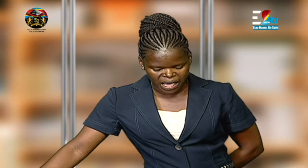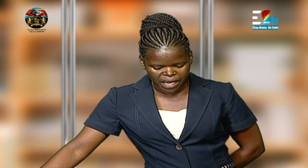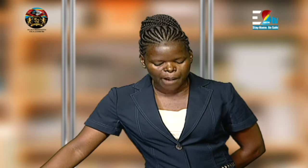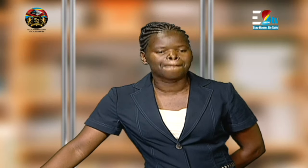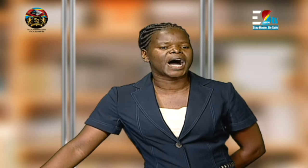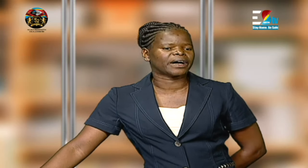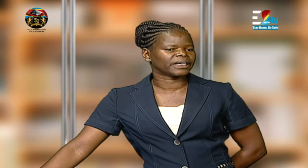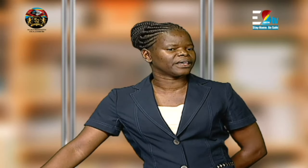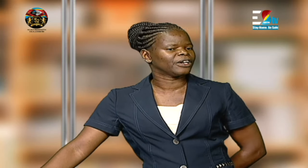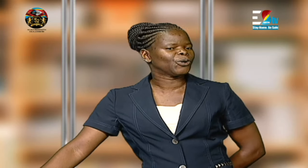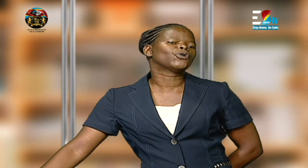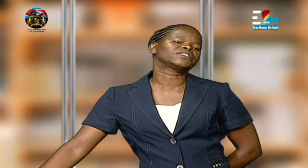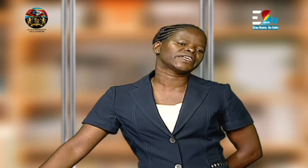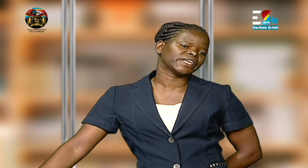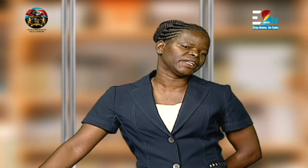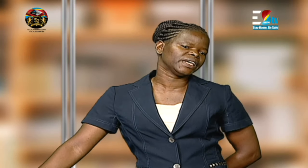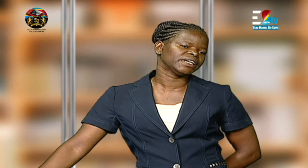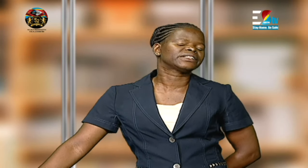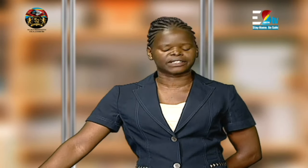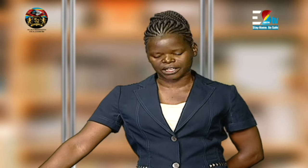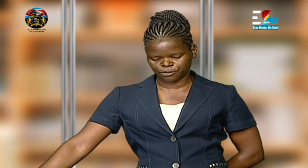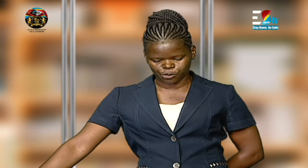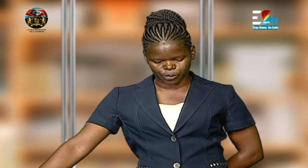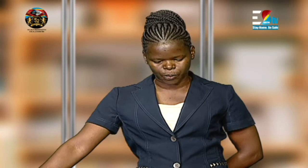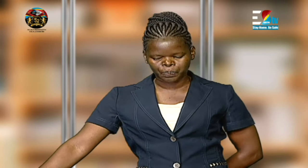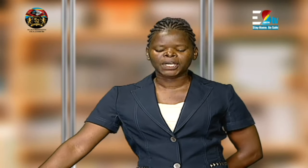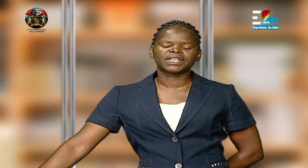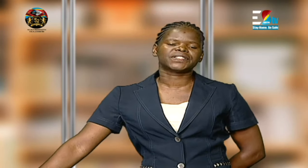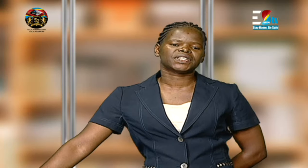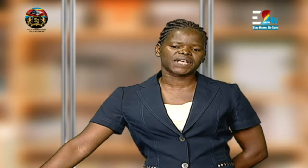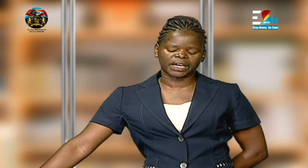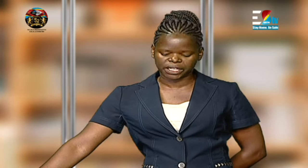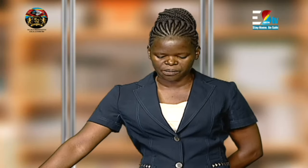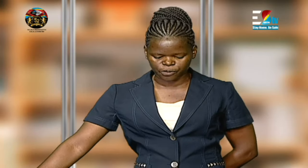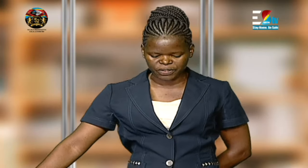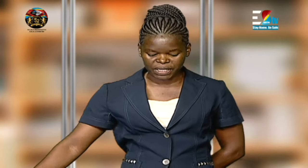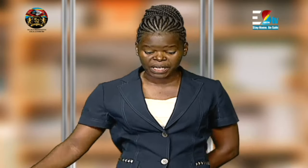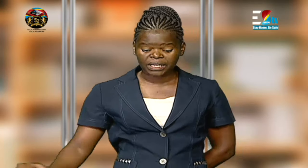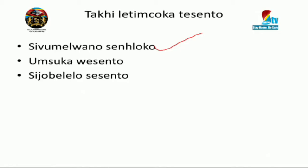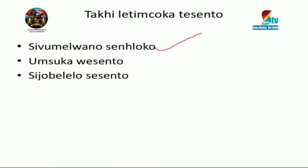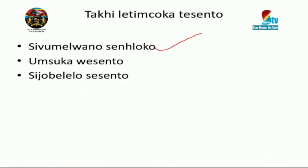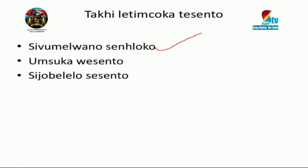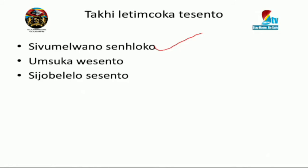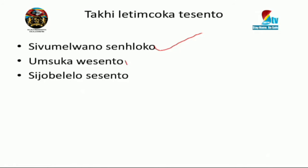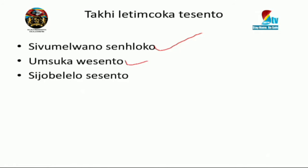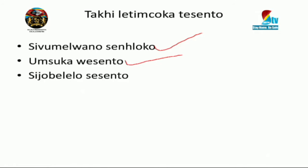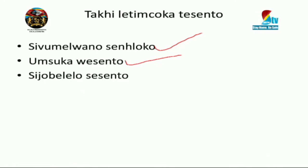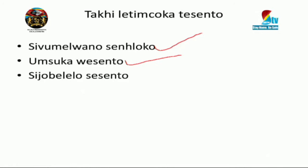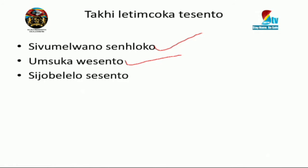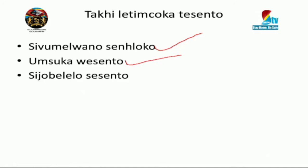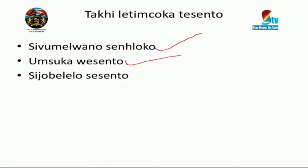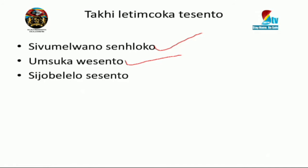Ngicela make ungithengele ticatfulo. Lesinye sakhi ke mfundzi